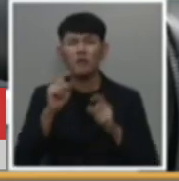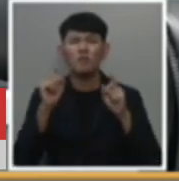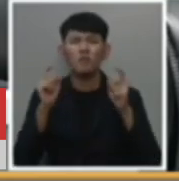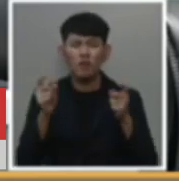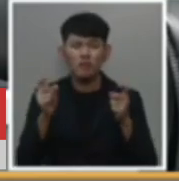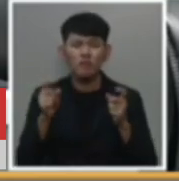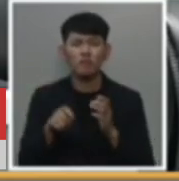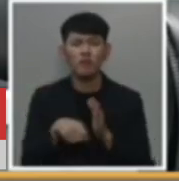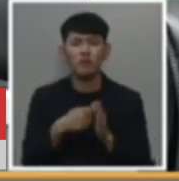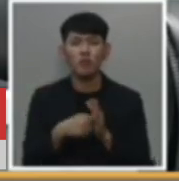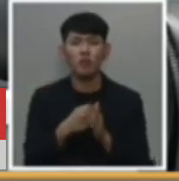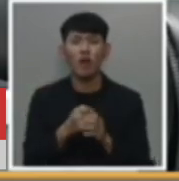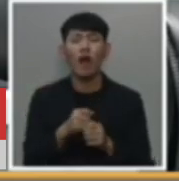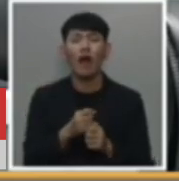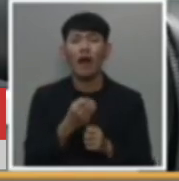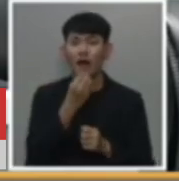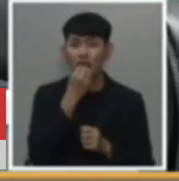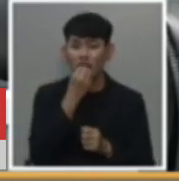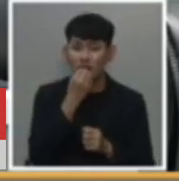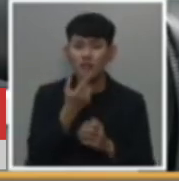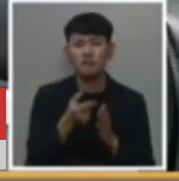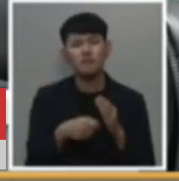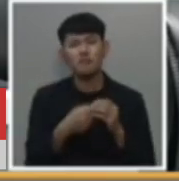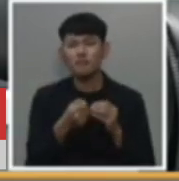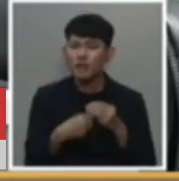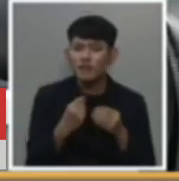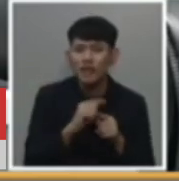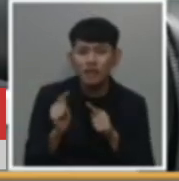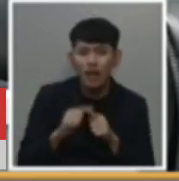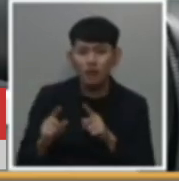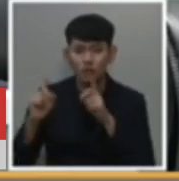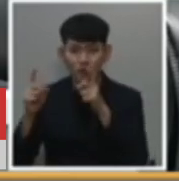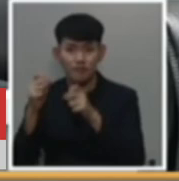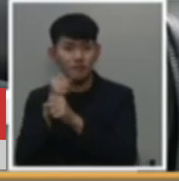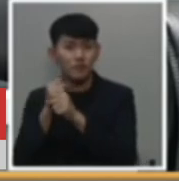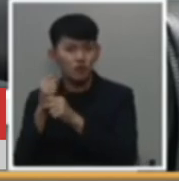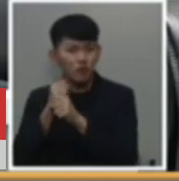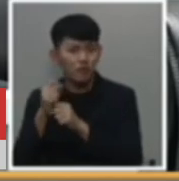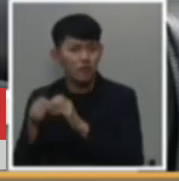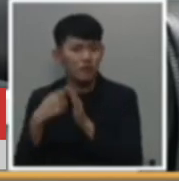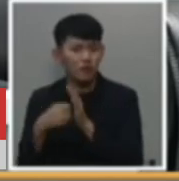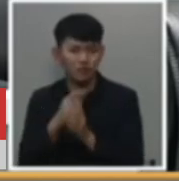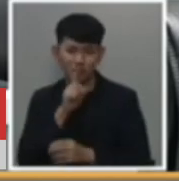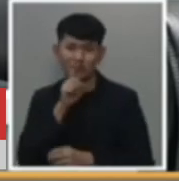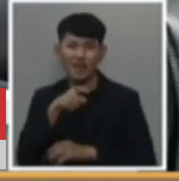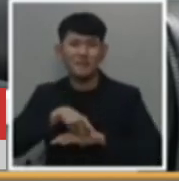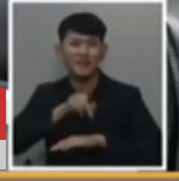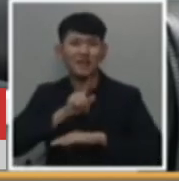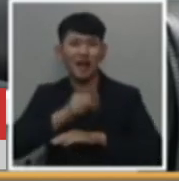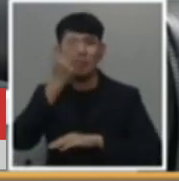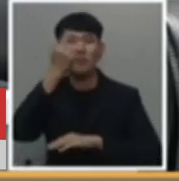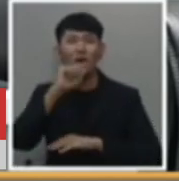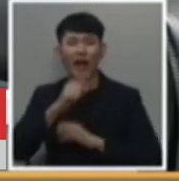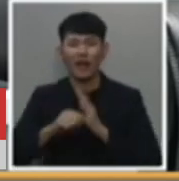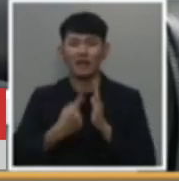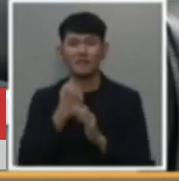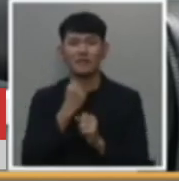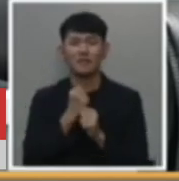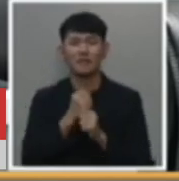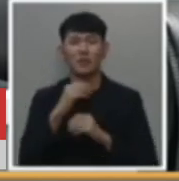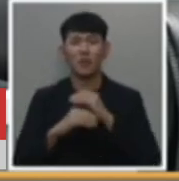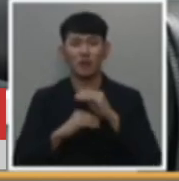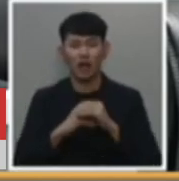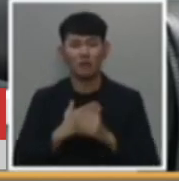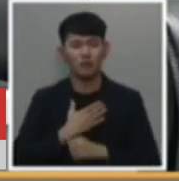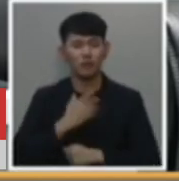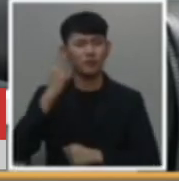งเล็บนมนะครับอันนี้อาจจะถามท่านประธานโดยตรงก็ได้เพราะเป็นผู้ริเริ่มโครงการผมคิดว่าเป็นในความหม